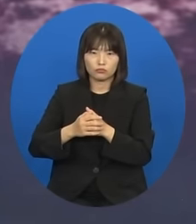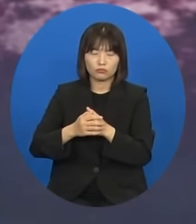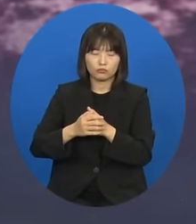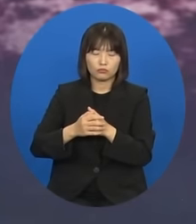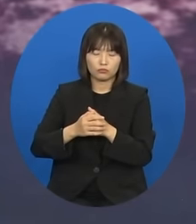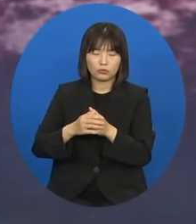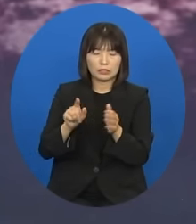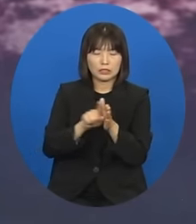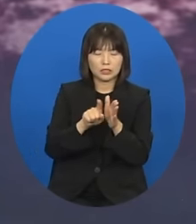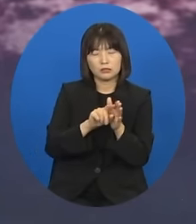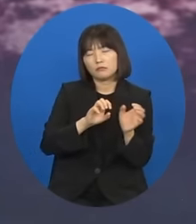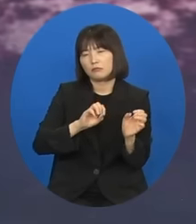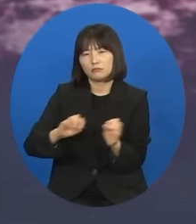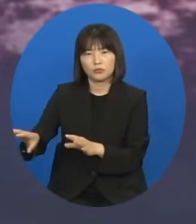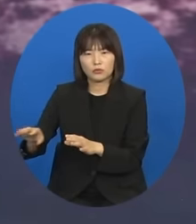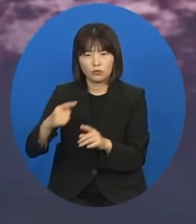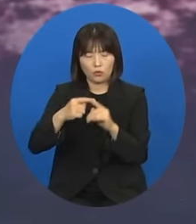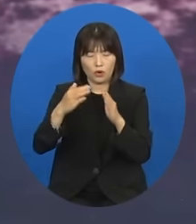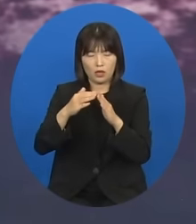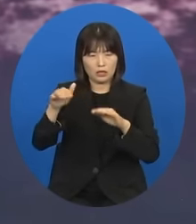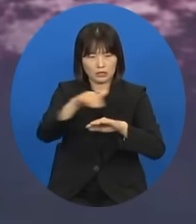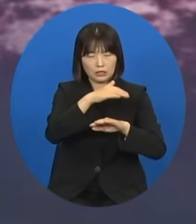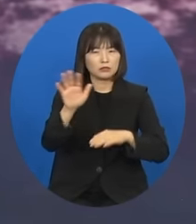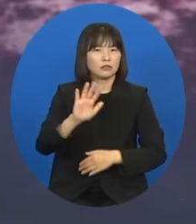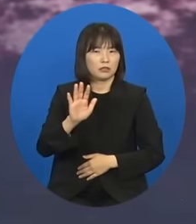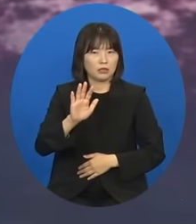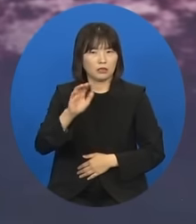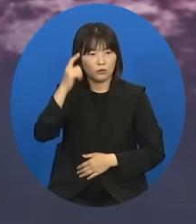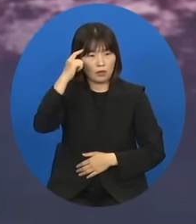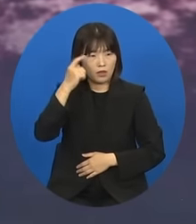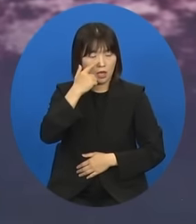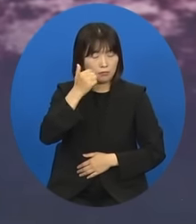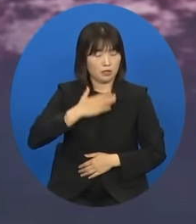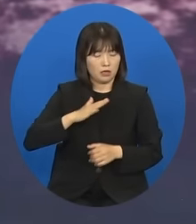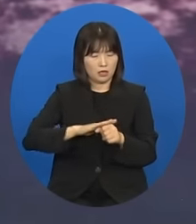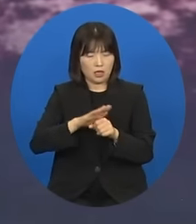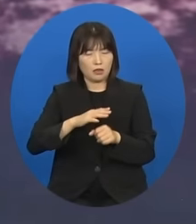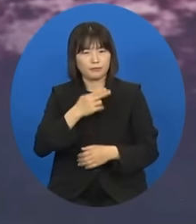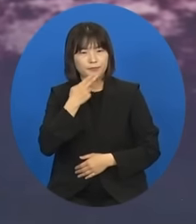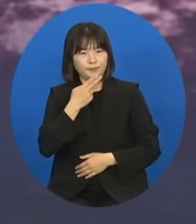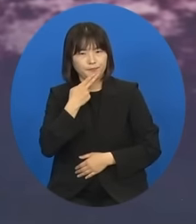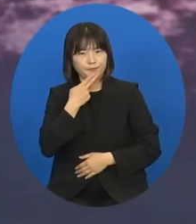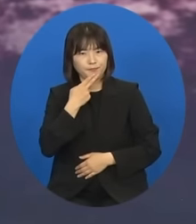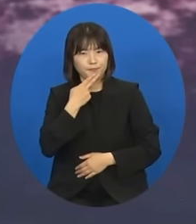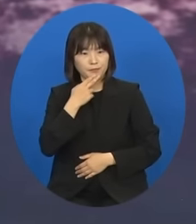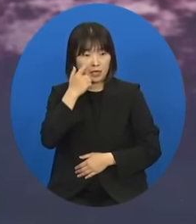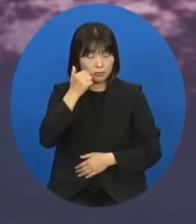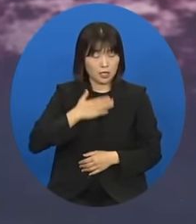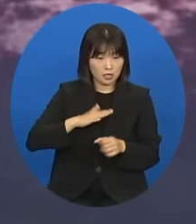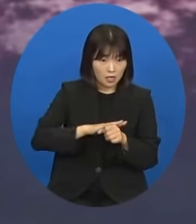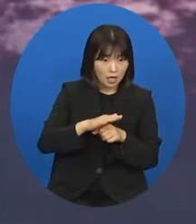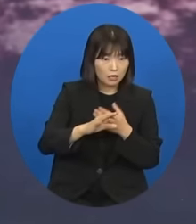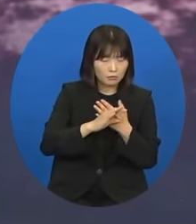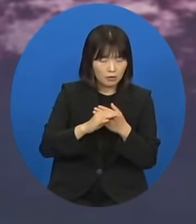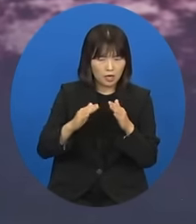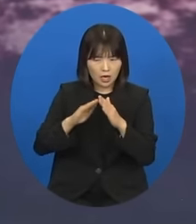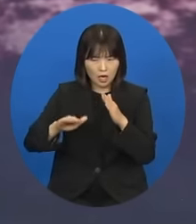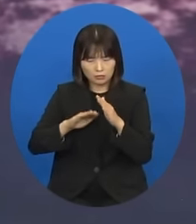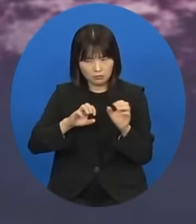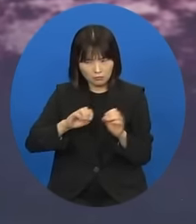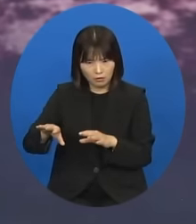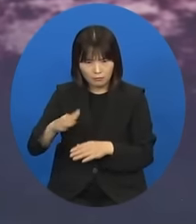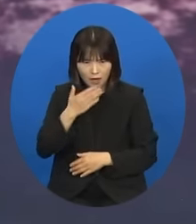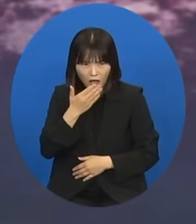버린 겁니다 왜요 아버지는 날 사랑하지 않아 아버지가 날를 사랑한다면 이렇게 가정을 버릴 수가